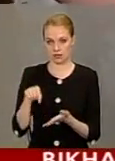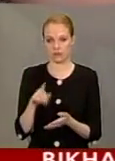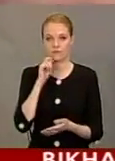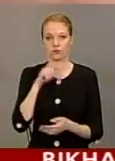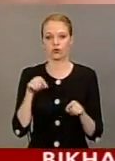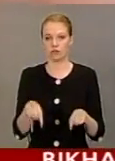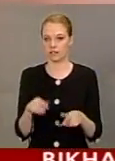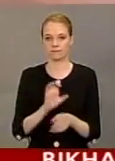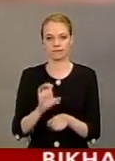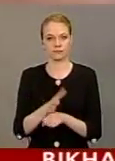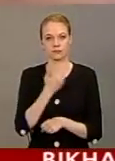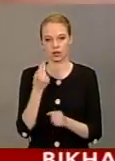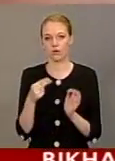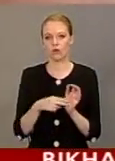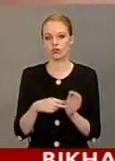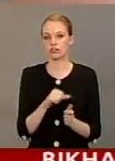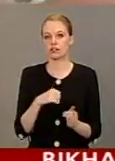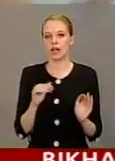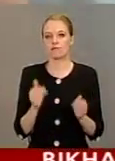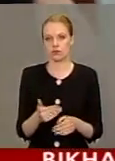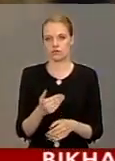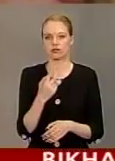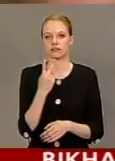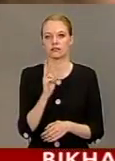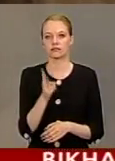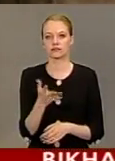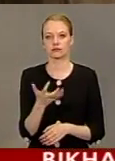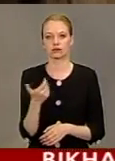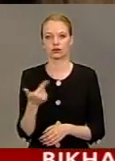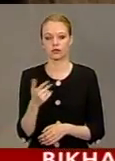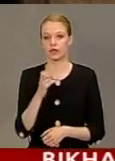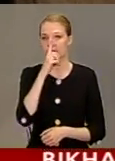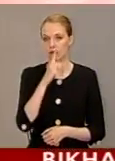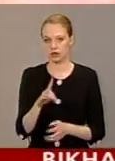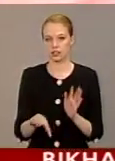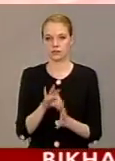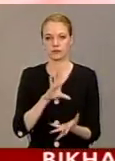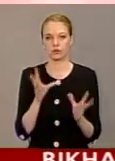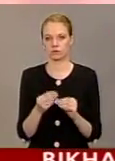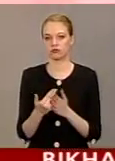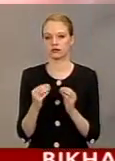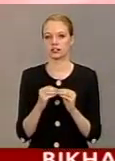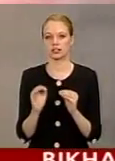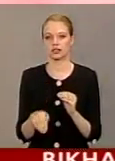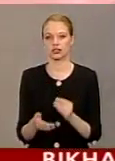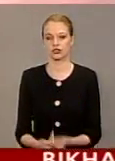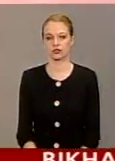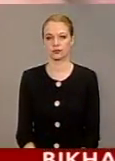в Україні її не виробляють, коштує щонайменше 2,5 тисячі гривень. На місяць виходить 10 тисяч.